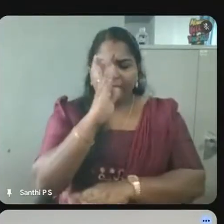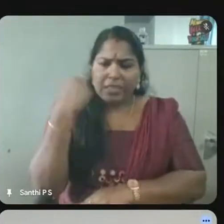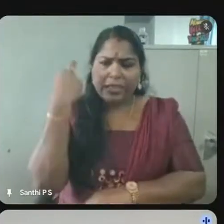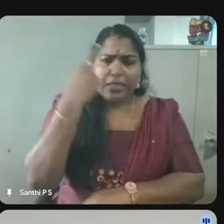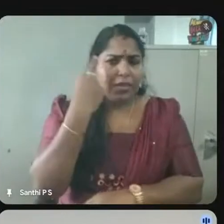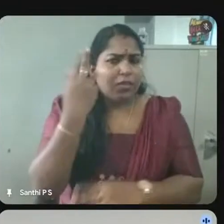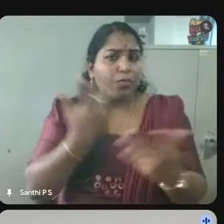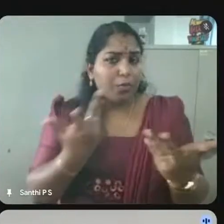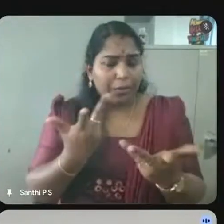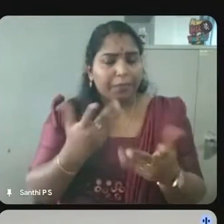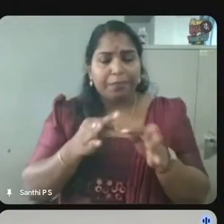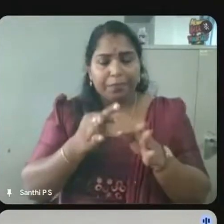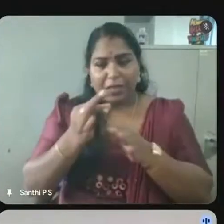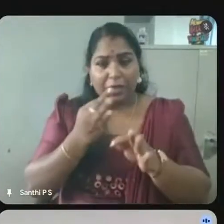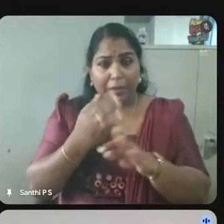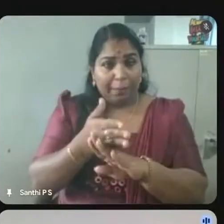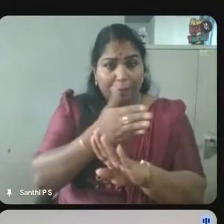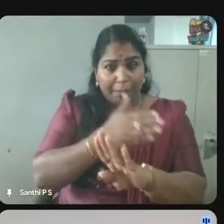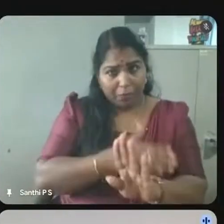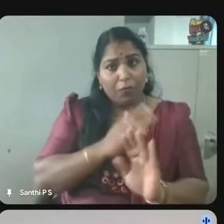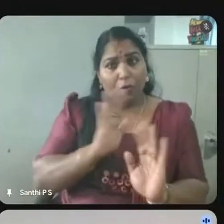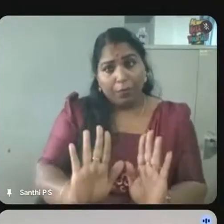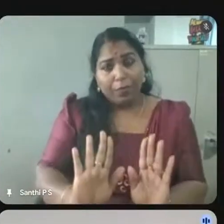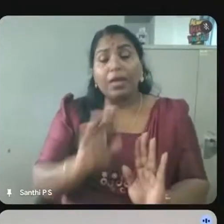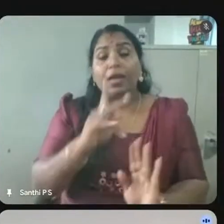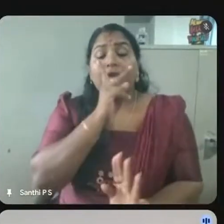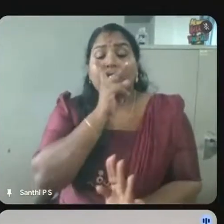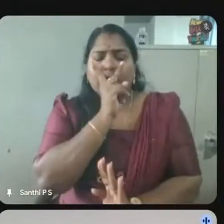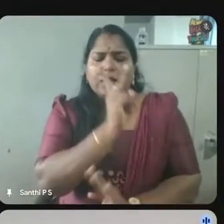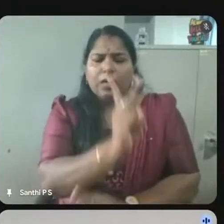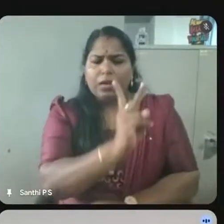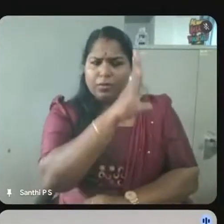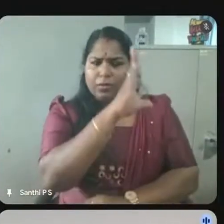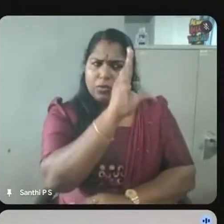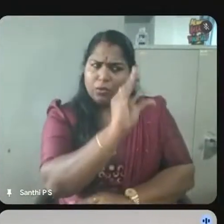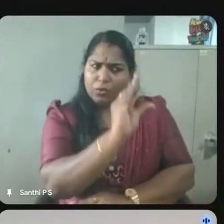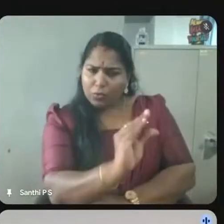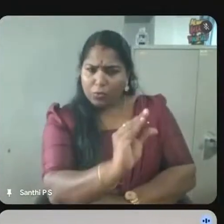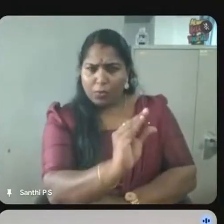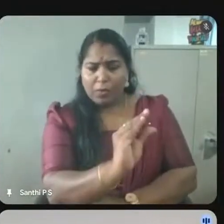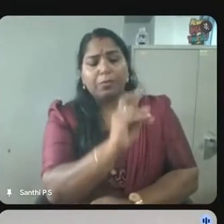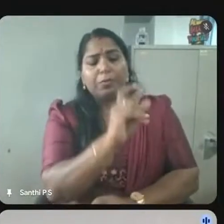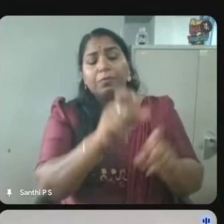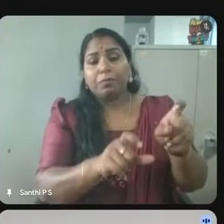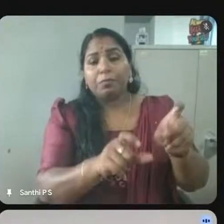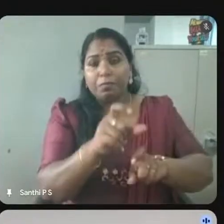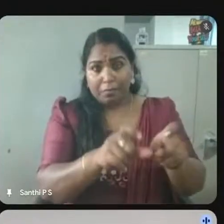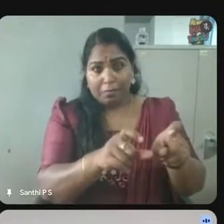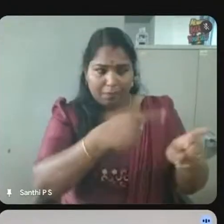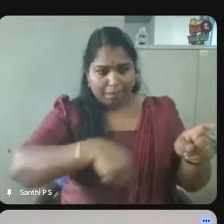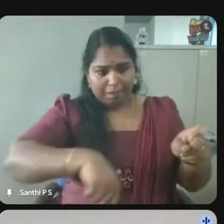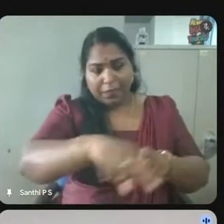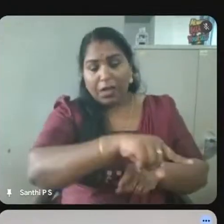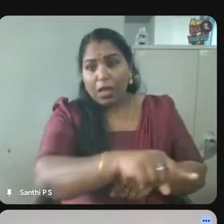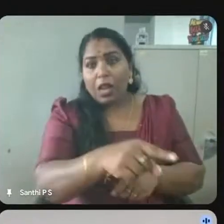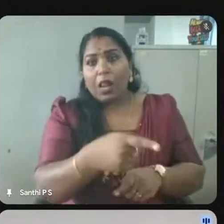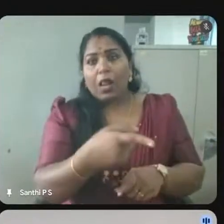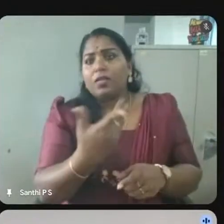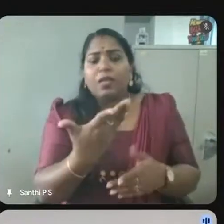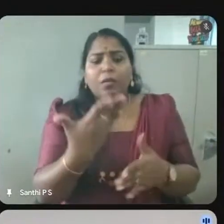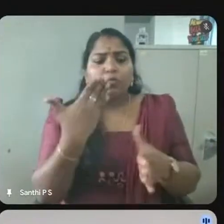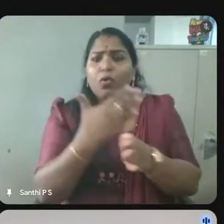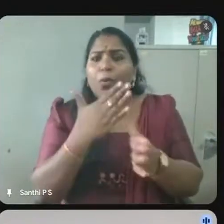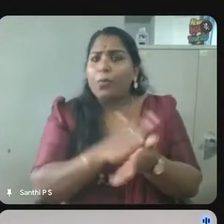അറിയണമെങ്കിൽ, കാഴ്ചക്കുറവിൽ ഉള്ളവരിൽ 3 മടങ്ങ് കൂടുതലാണ് അൺഎംപ്ലോയ്മെന്റ്, ജോലി ഇല്ലാതിരിക്കുന്ന അവസ്ഥ. അപ്പം